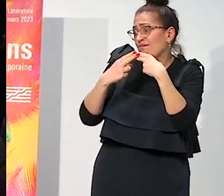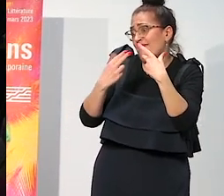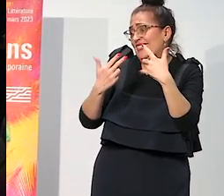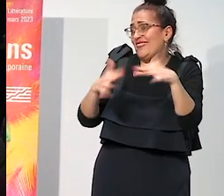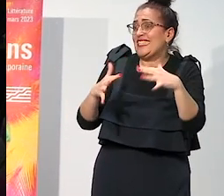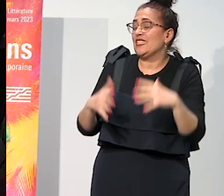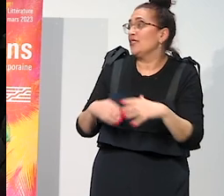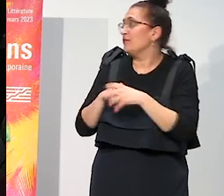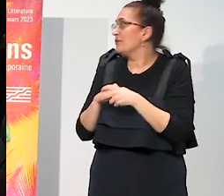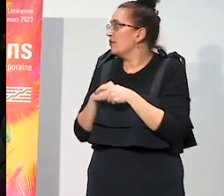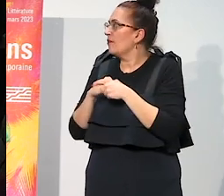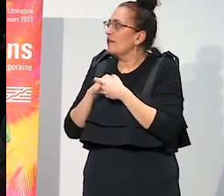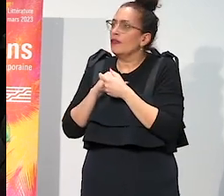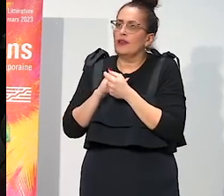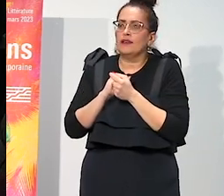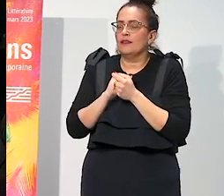pourquoi,